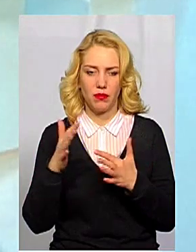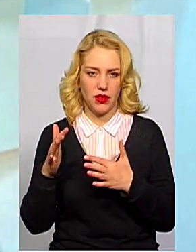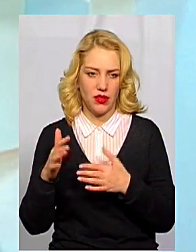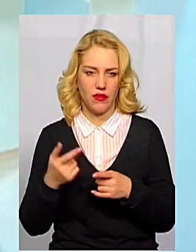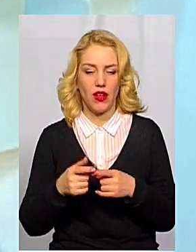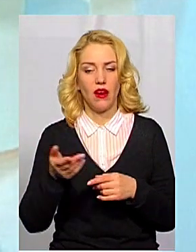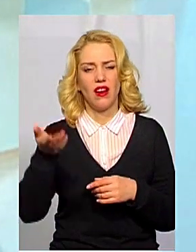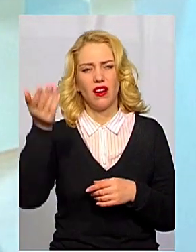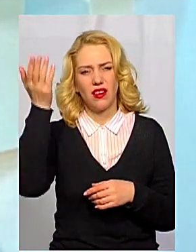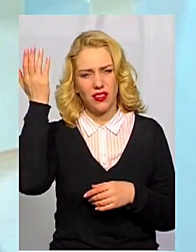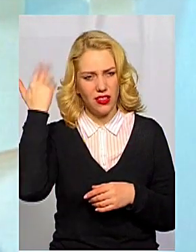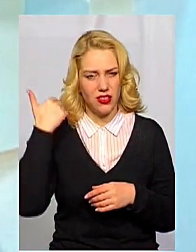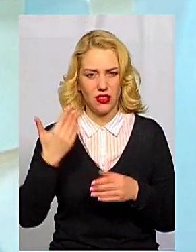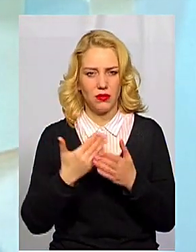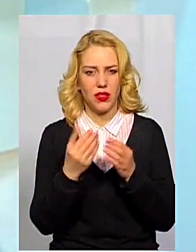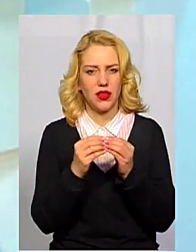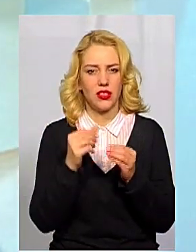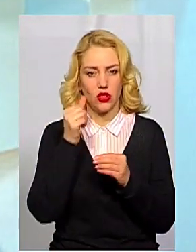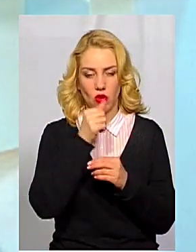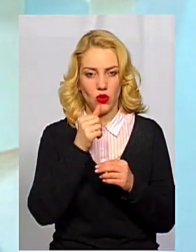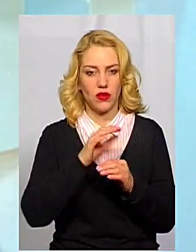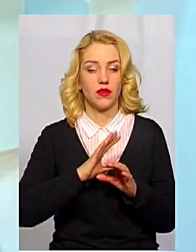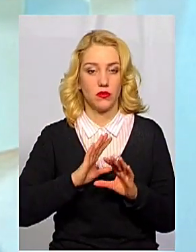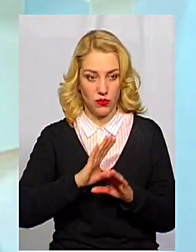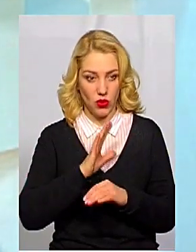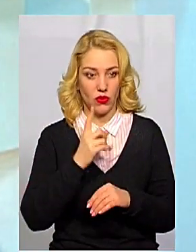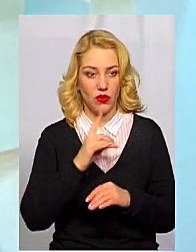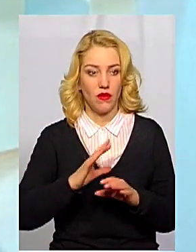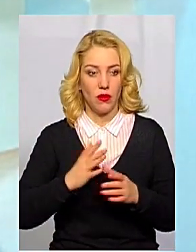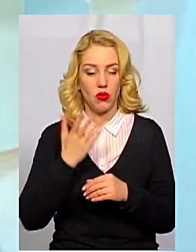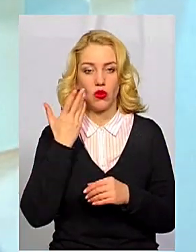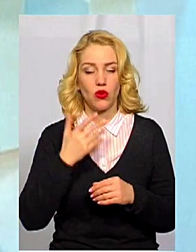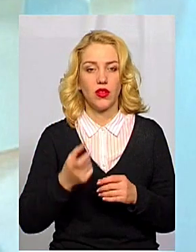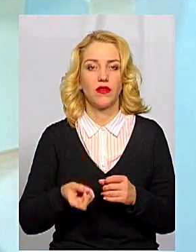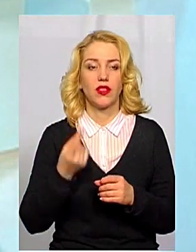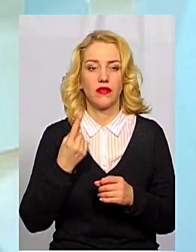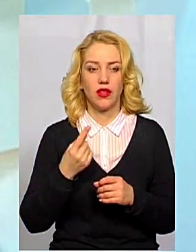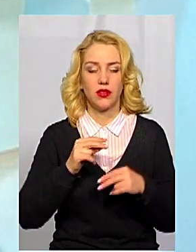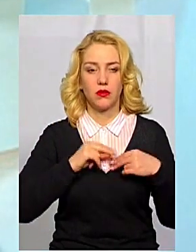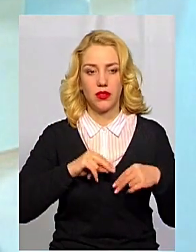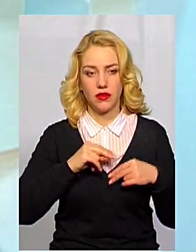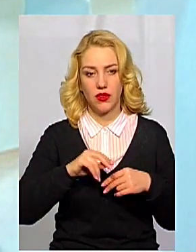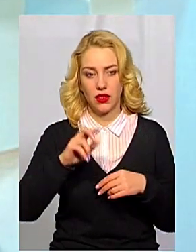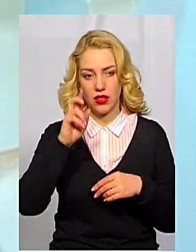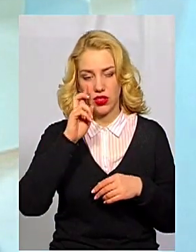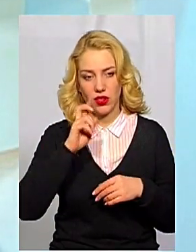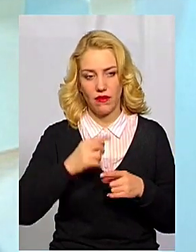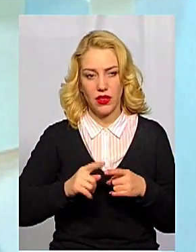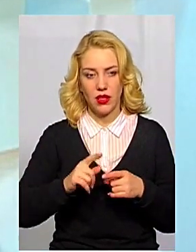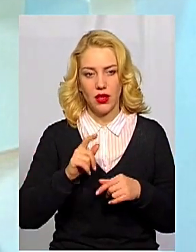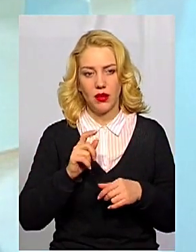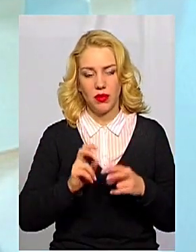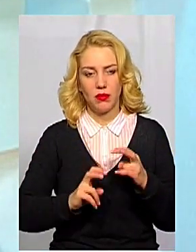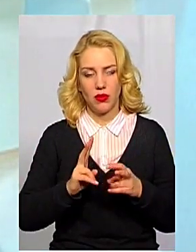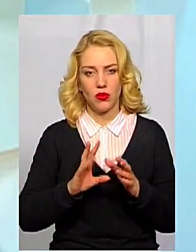ну це було ще, може, років 10 назад. У випадку, коли виявляються навіть працівники державних лісогосподарських підприємств, які